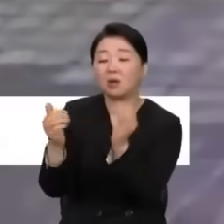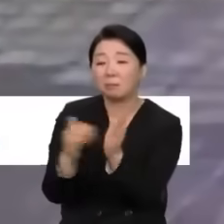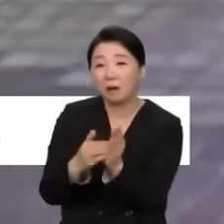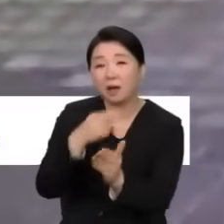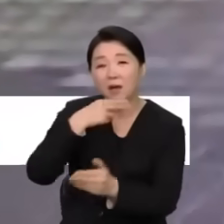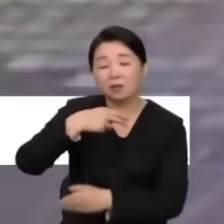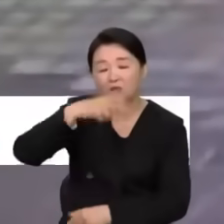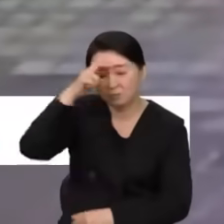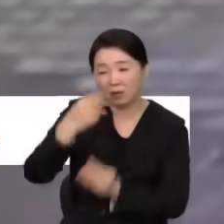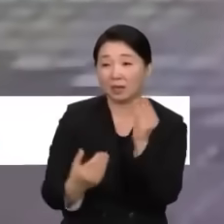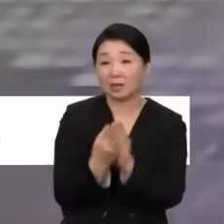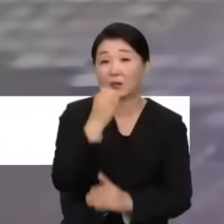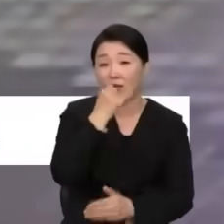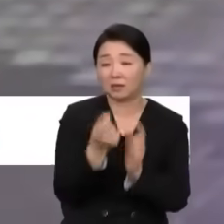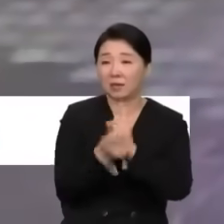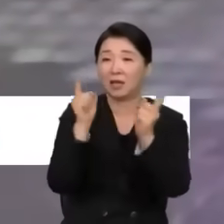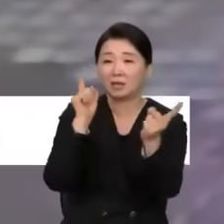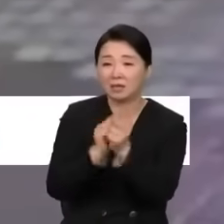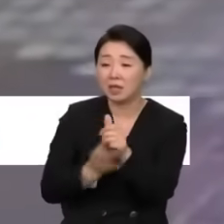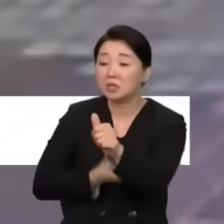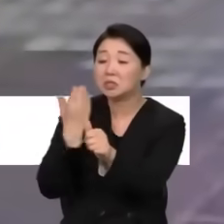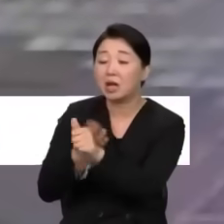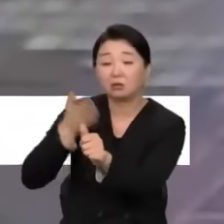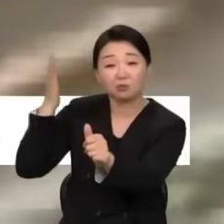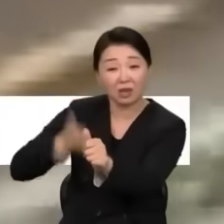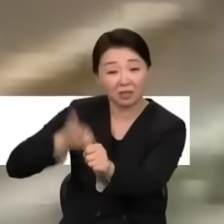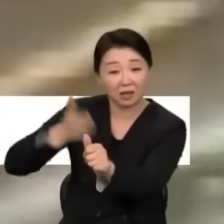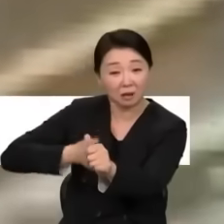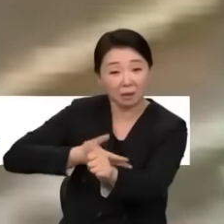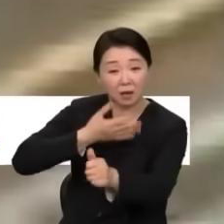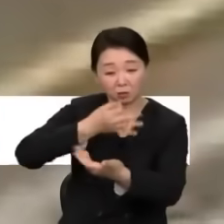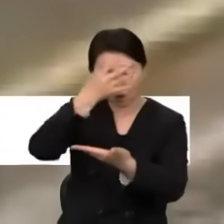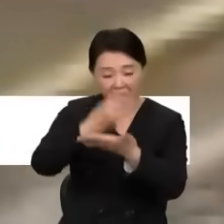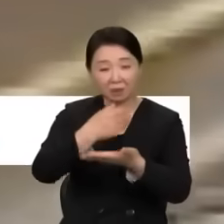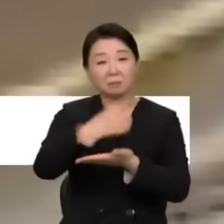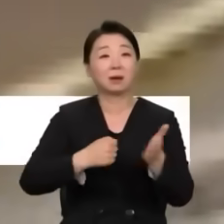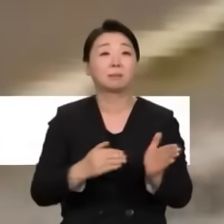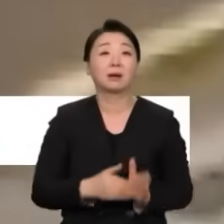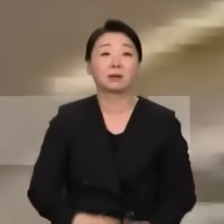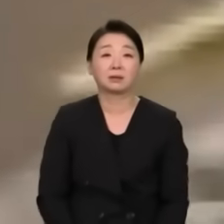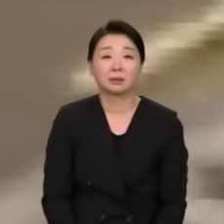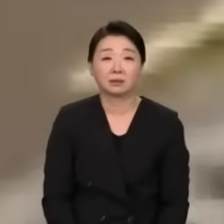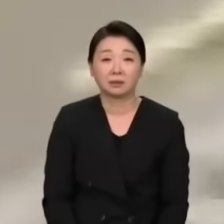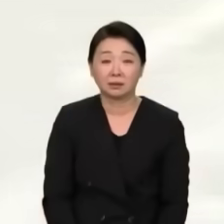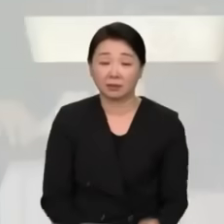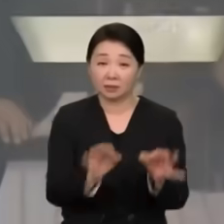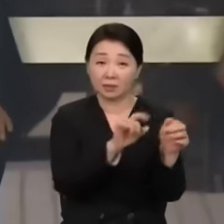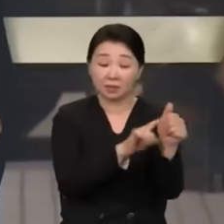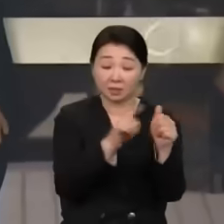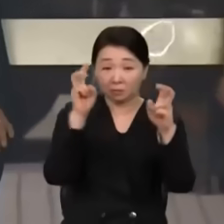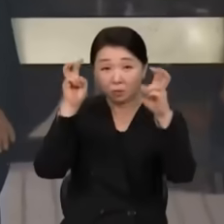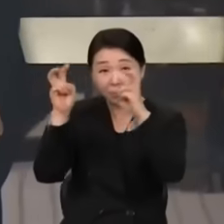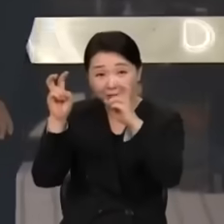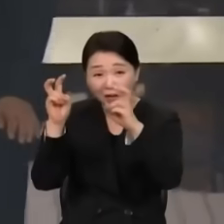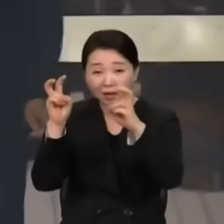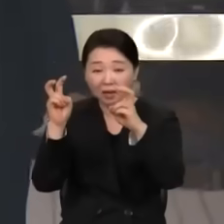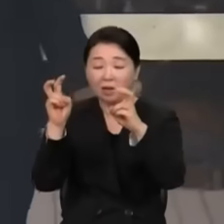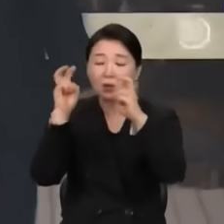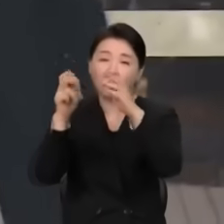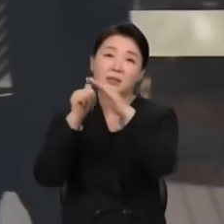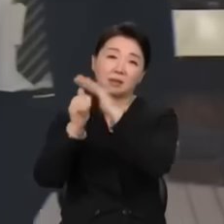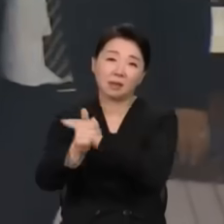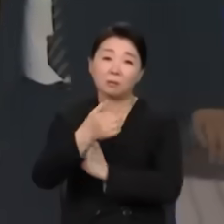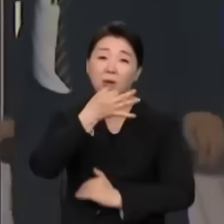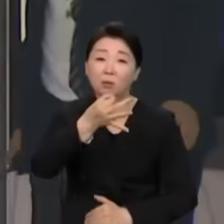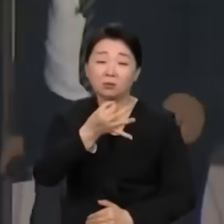마시고 사고를 냈다 대신 자수해 달라는 취지로 말하는 통화 녹음 파일도 확보했습니다 김시 소속사는 그동안 소속사 대표의